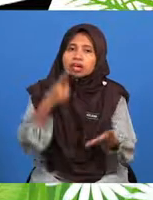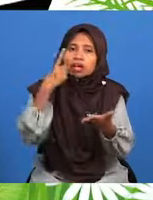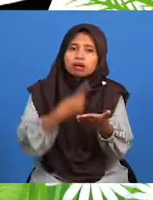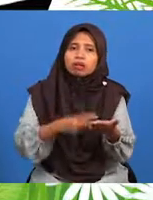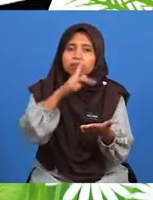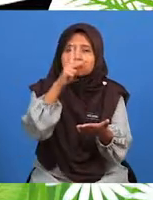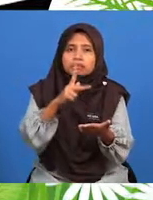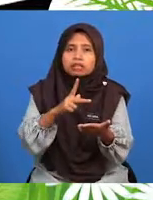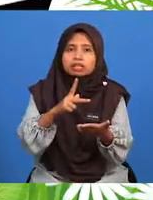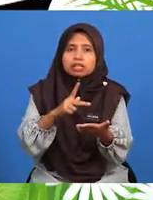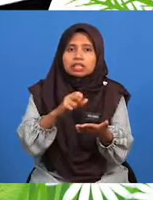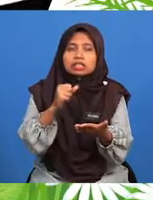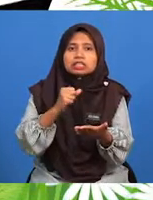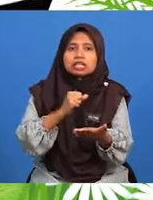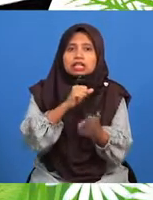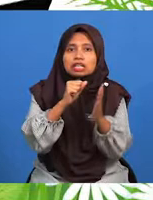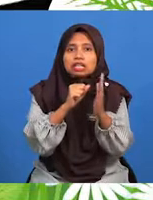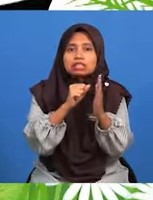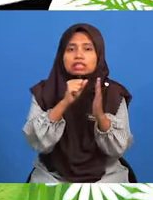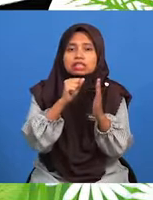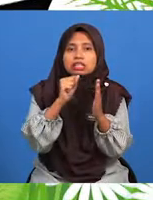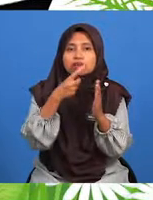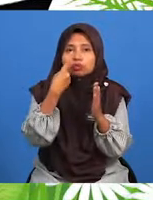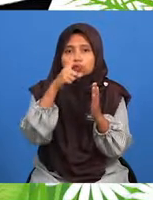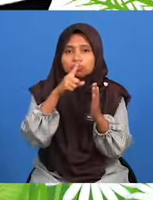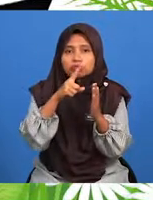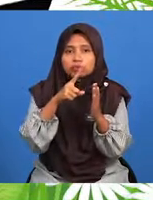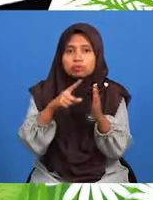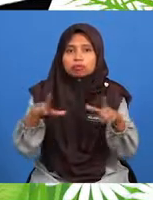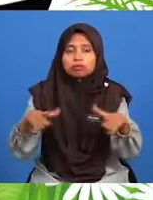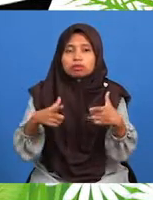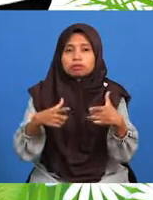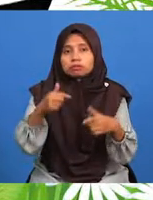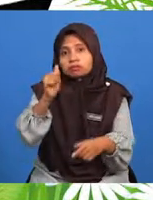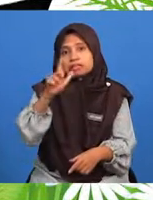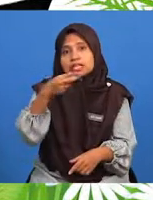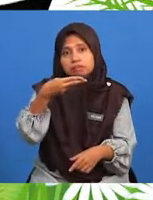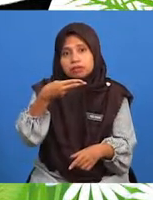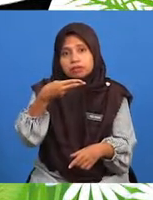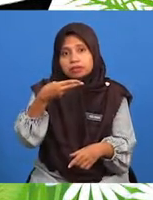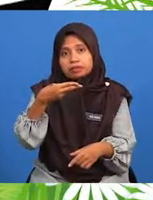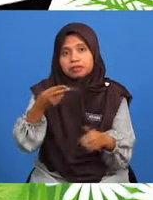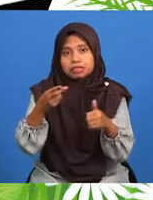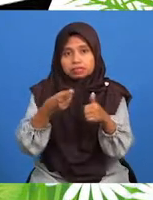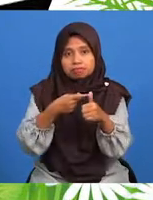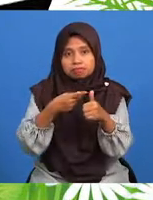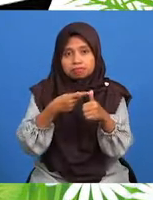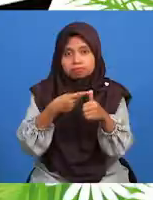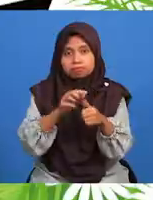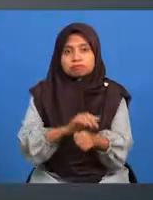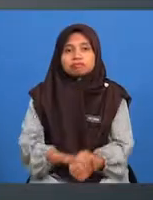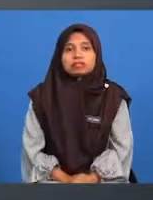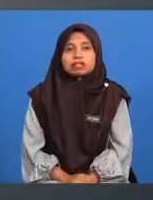Apakah syarat-syarat bagi setiap rukun al-hibah ini? Kita lihat syarat pemberi hibah terlebih